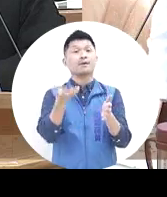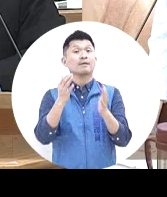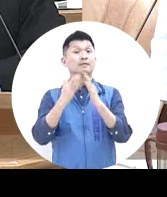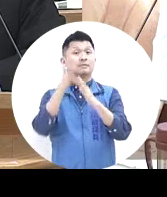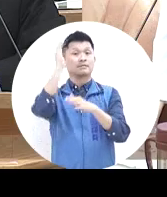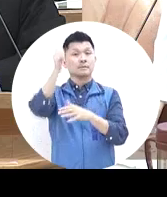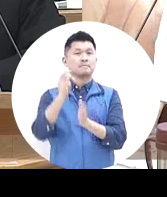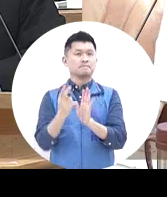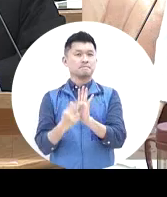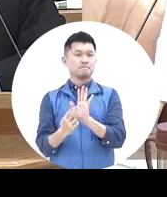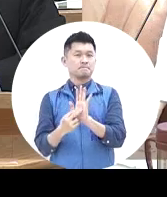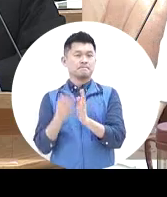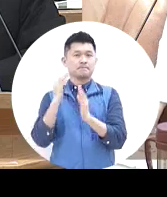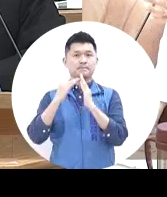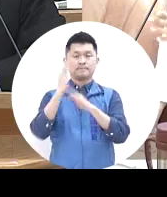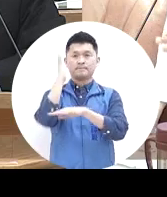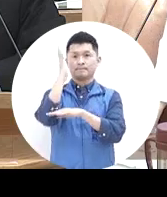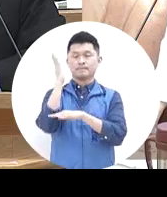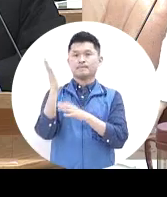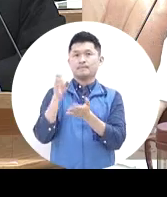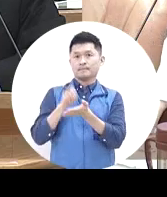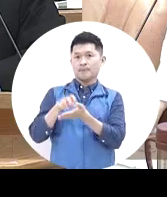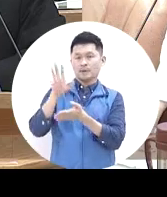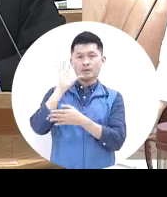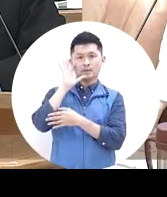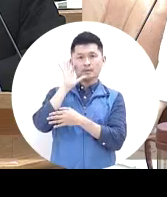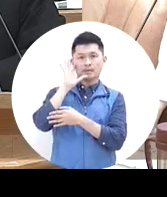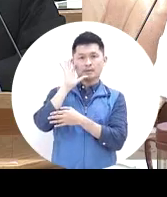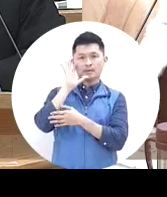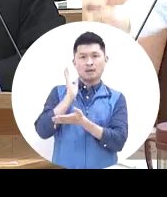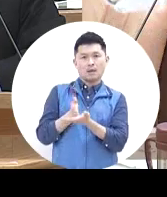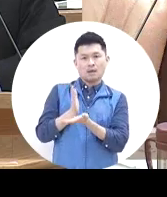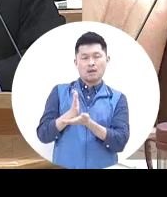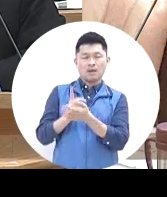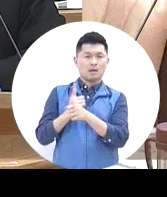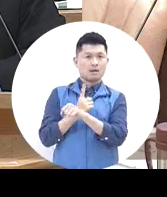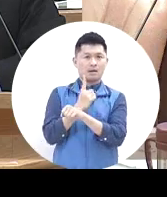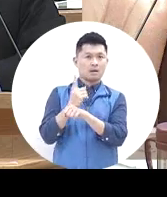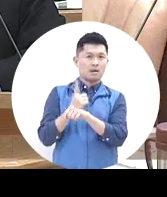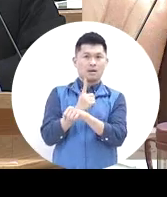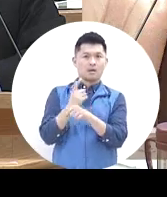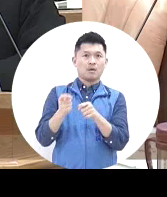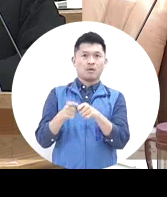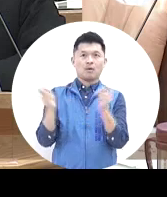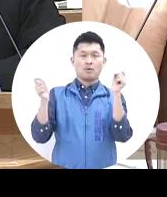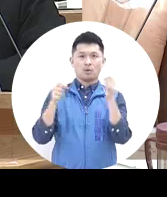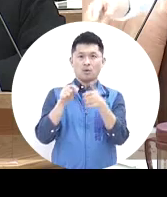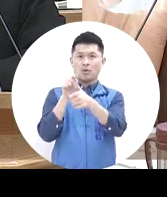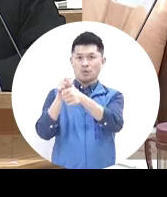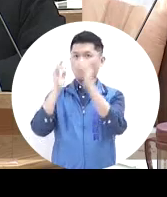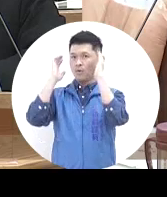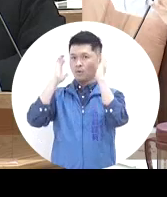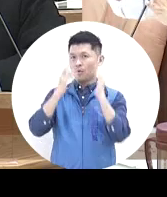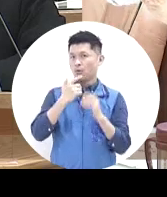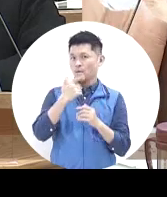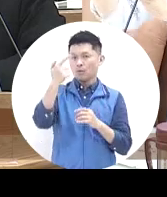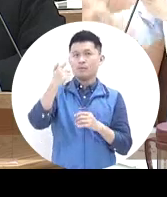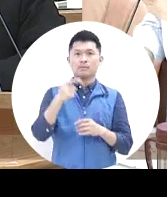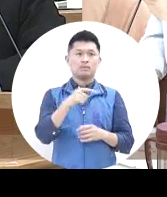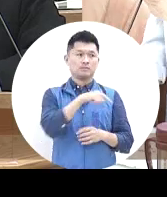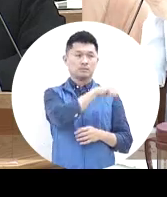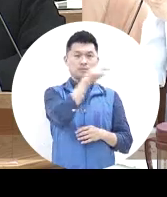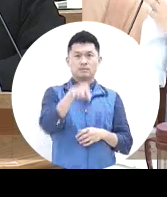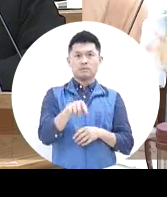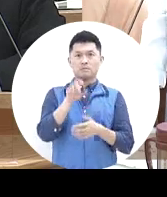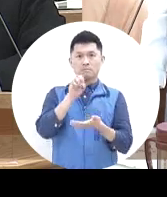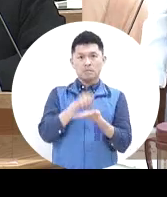讲伊的市政报告，讲要到1点钟久，这个人这么认真，恁为什么无照实来甲